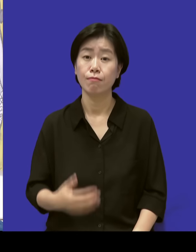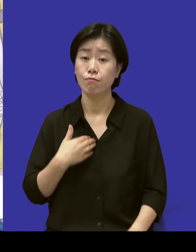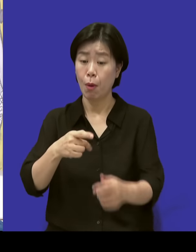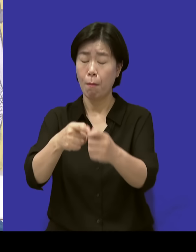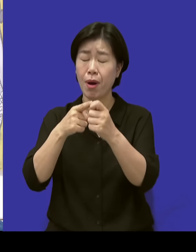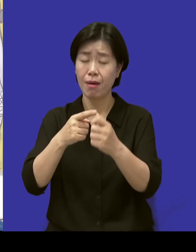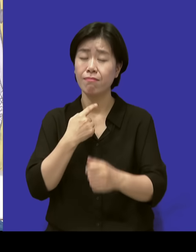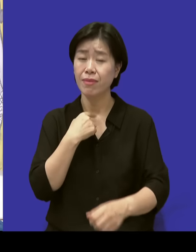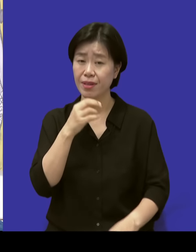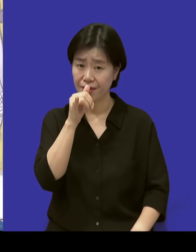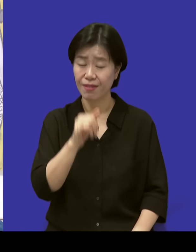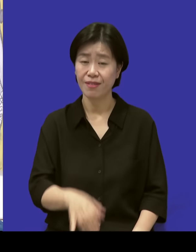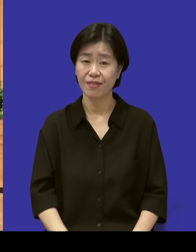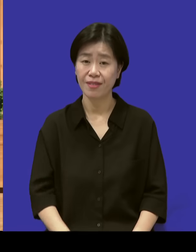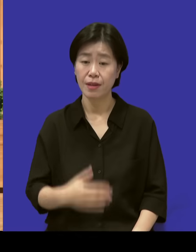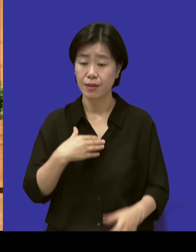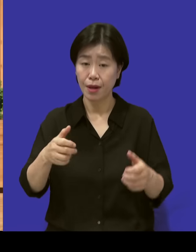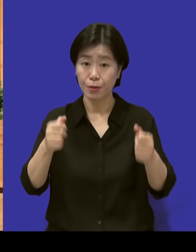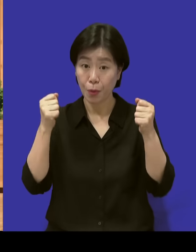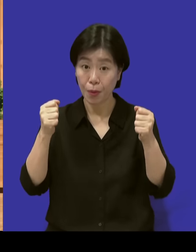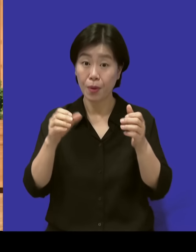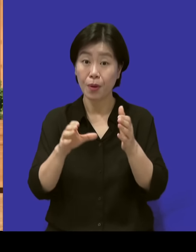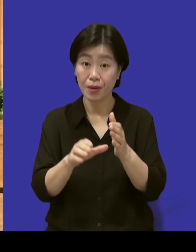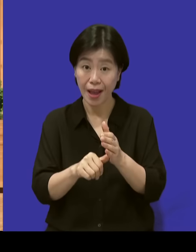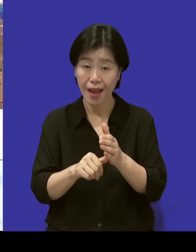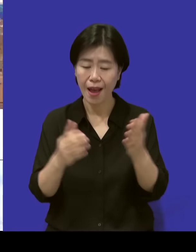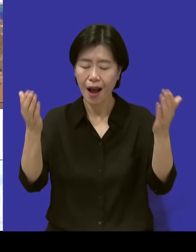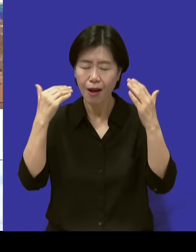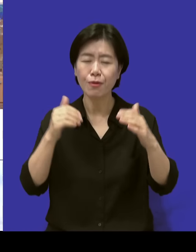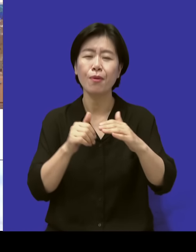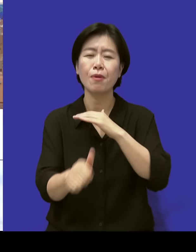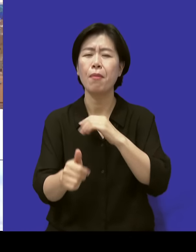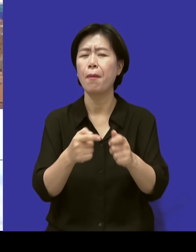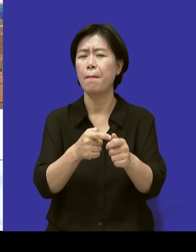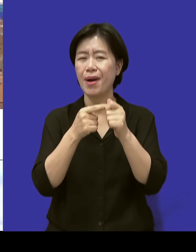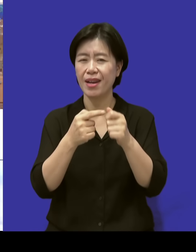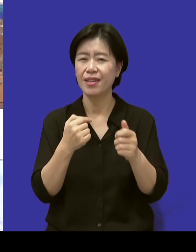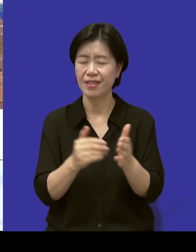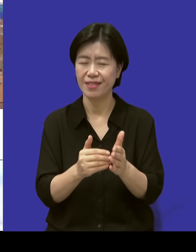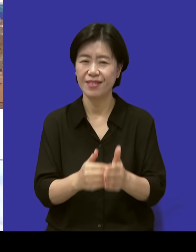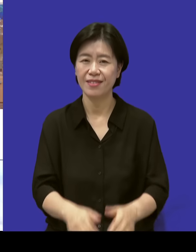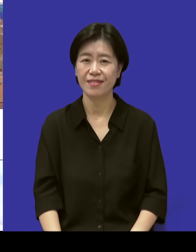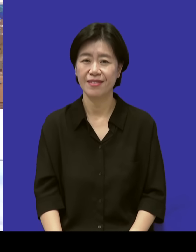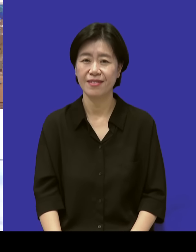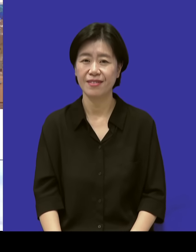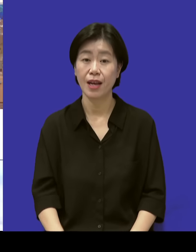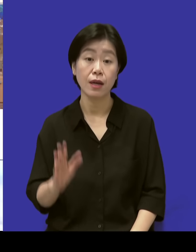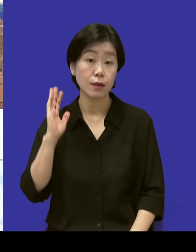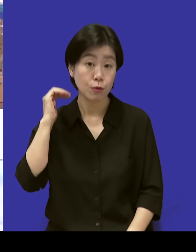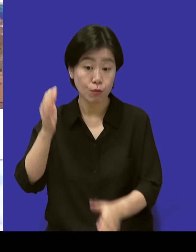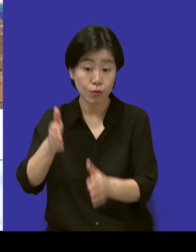예. 이제 전교 1등으로 졸업을 했는데. 우와. 근데 뭐, 나중에는 뭐, 그, 시에서 등수를 매기고